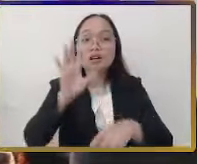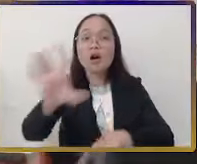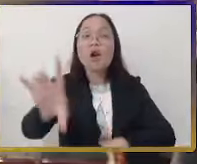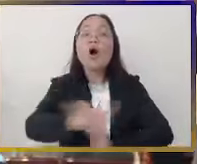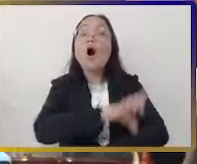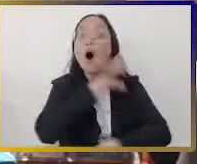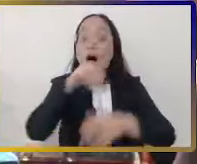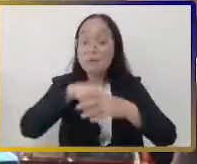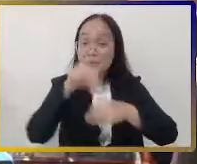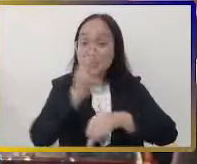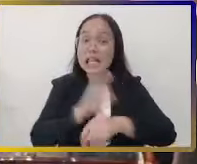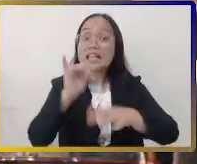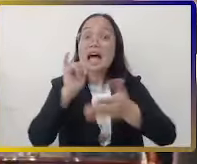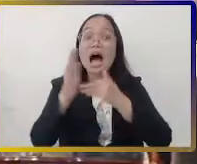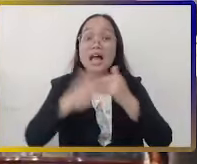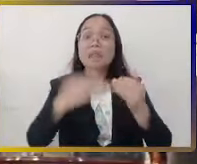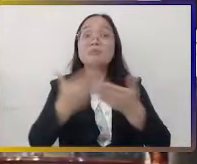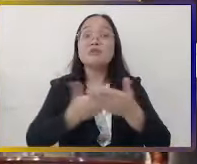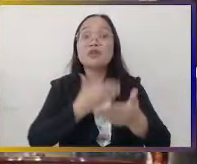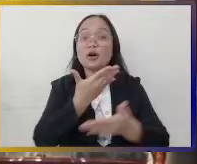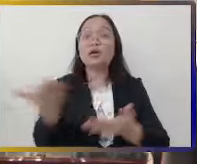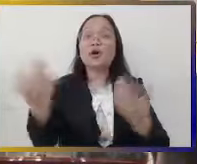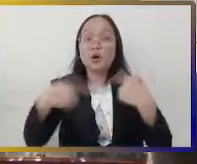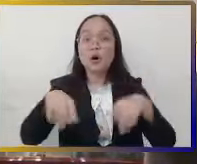ka mapunta sa ministry.